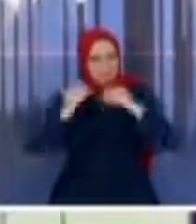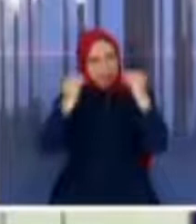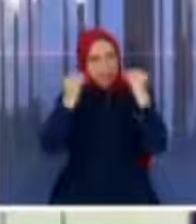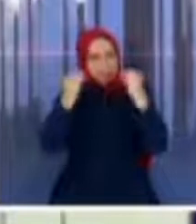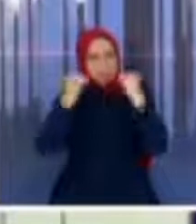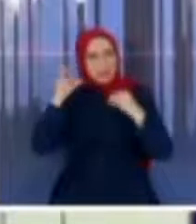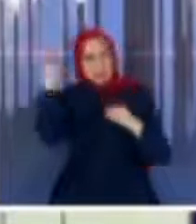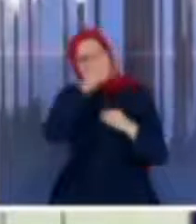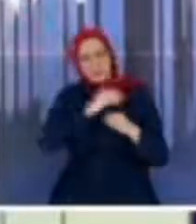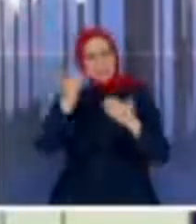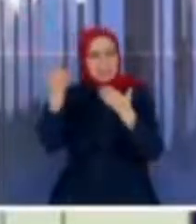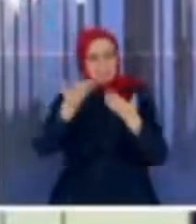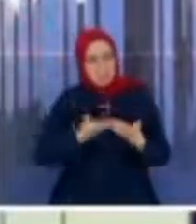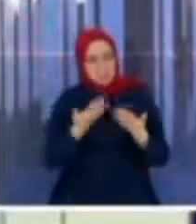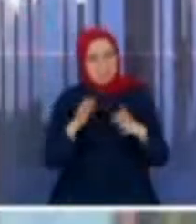اما